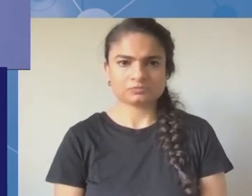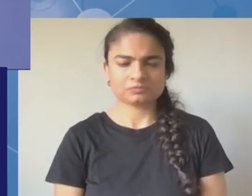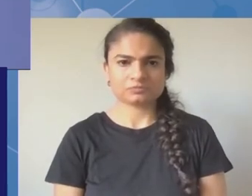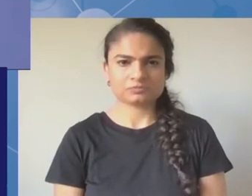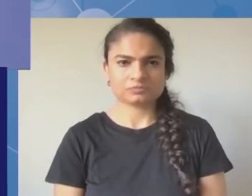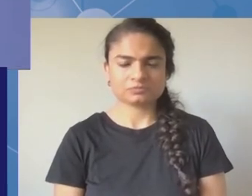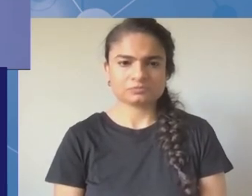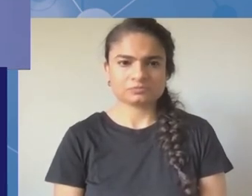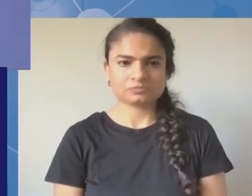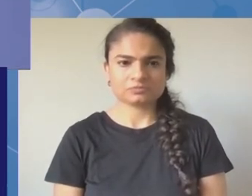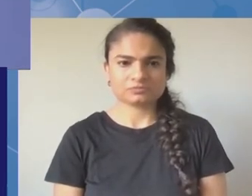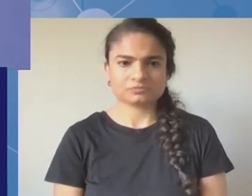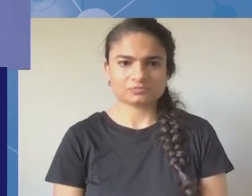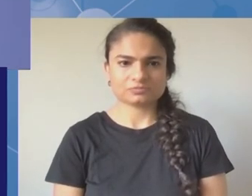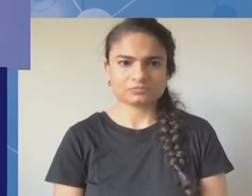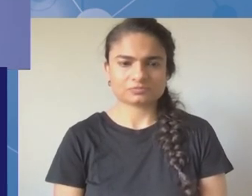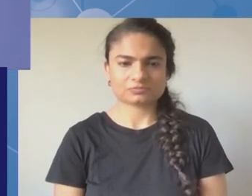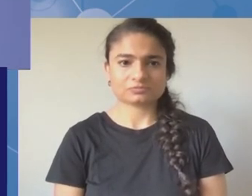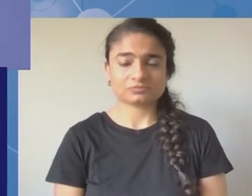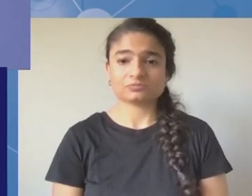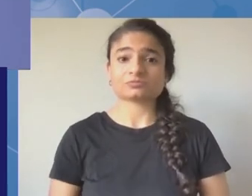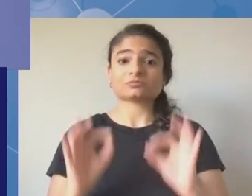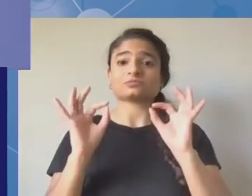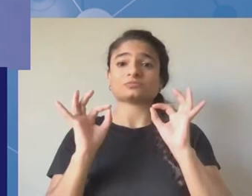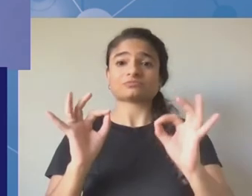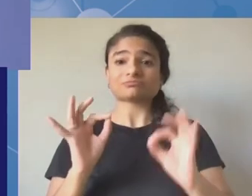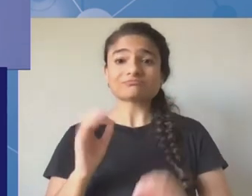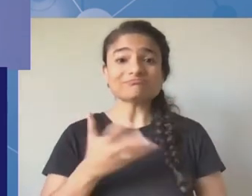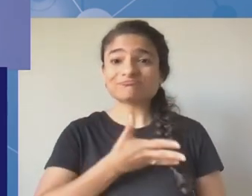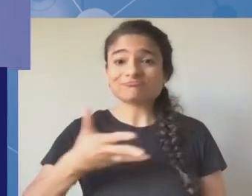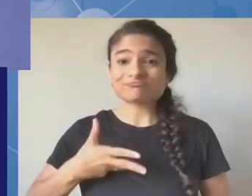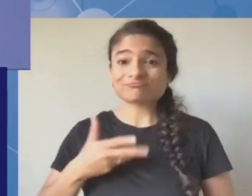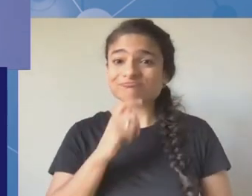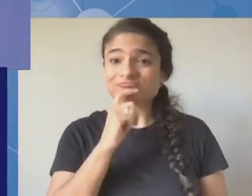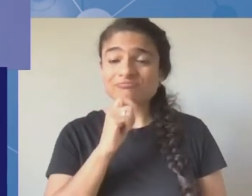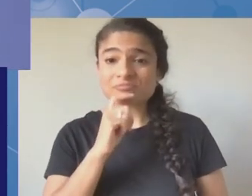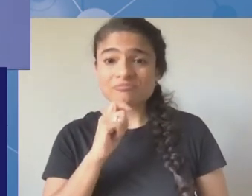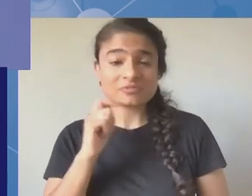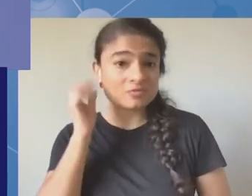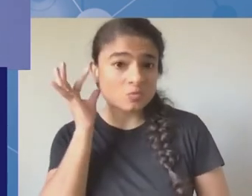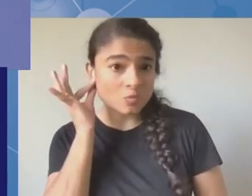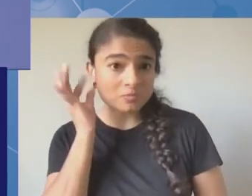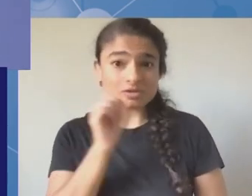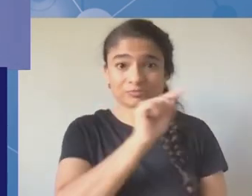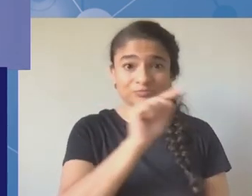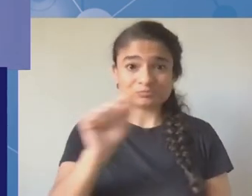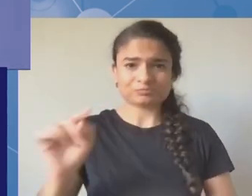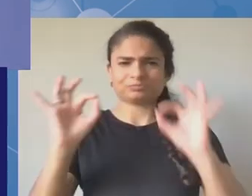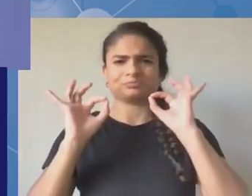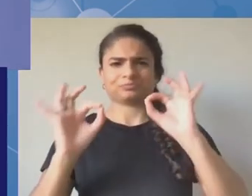لأن الأمم المتحدة ليست اللغة الإنجليزية ونلاحظ ذلك، أهم شيء